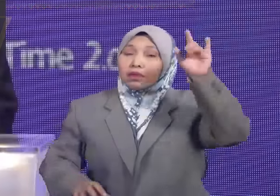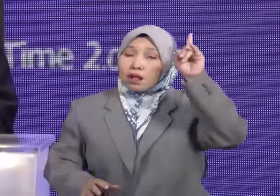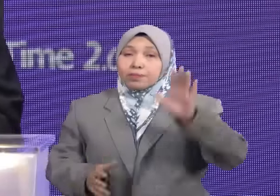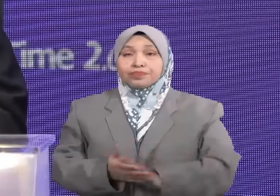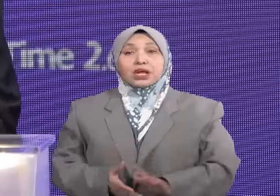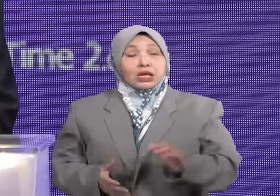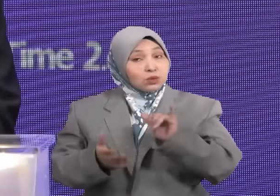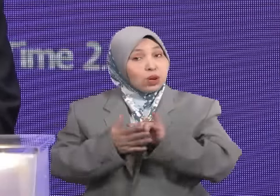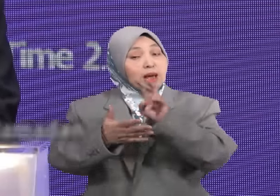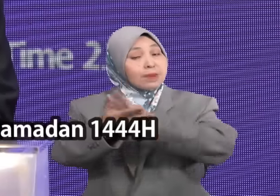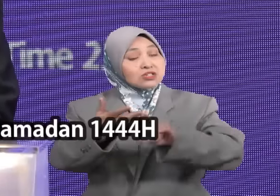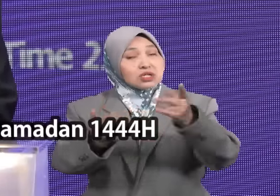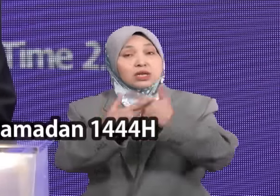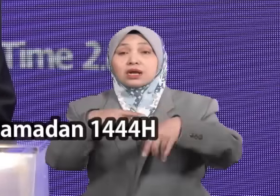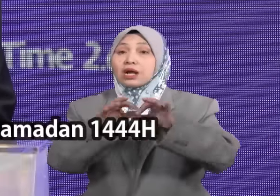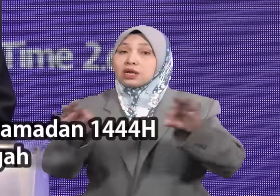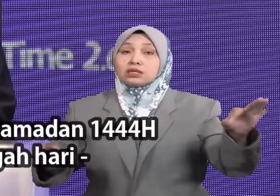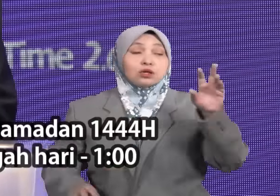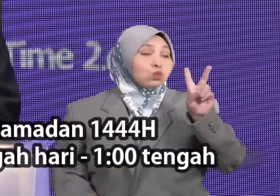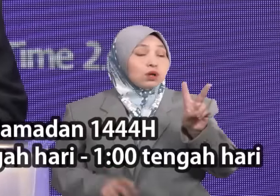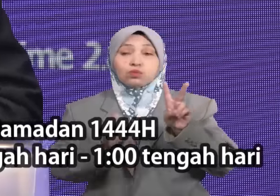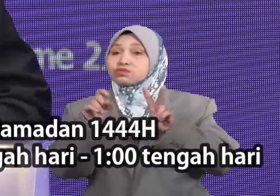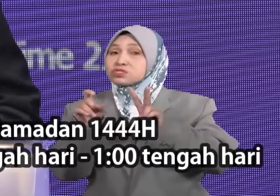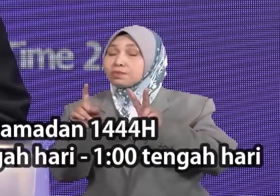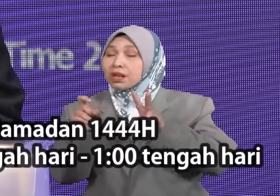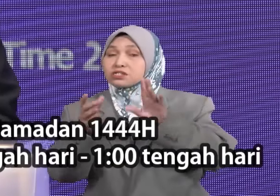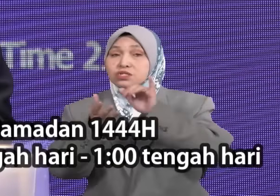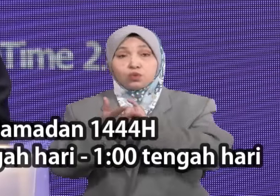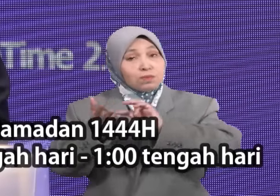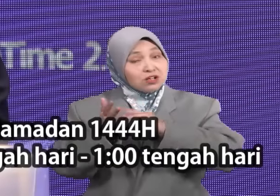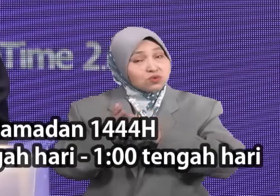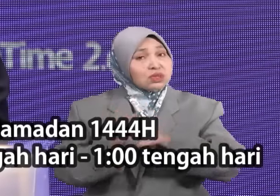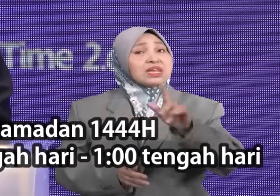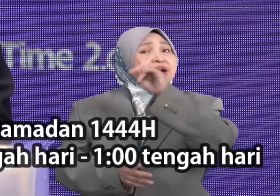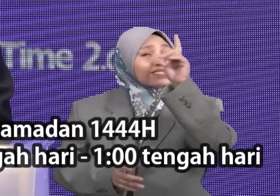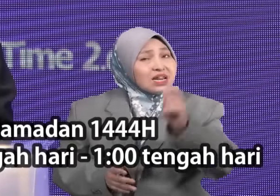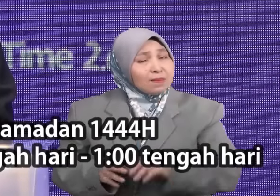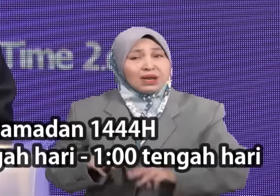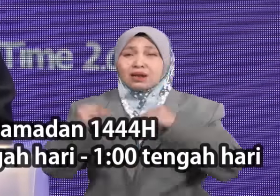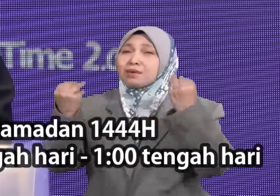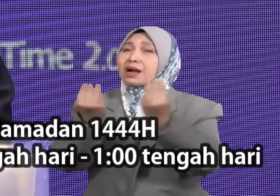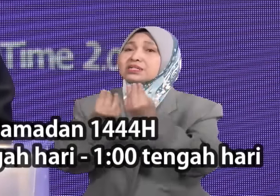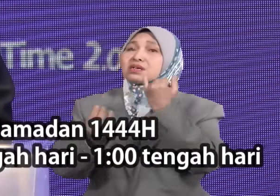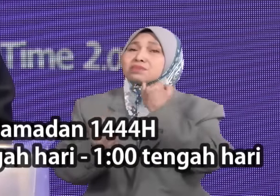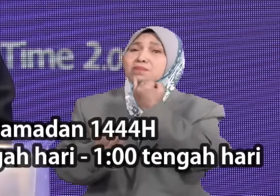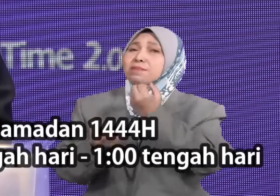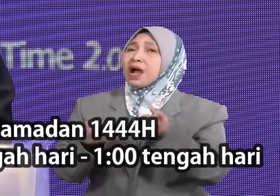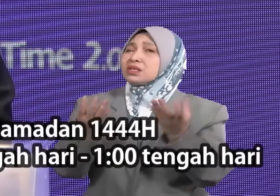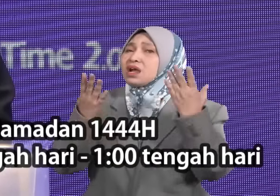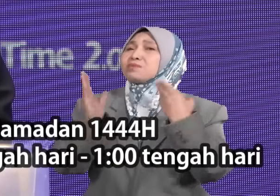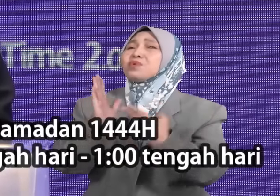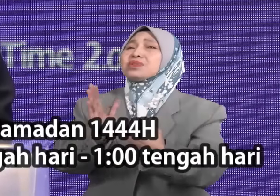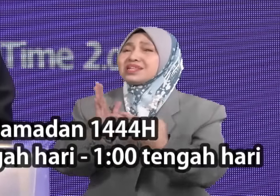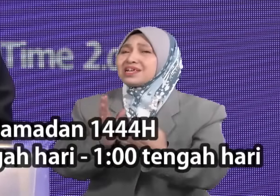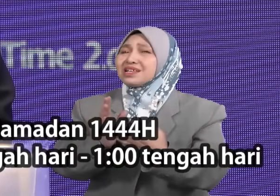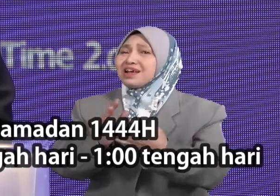Surah Al-Azim, gitulah bacaan daripada ayat yang ke-211, iaitu maksudnya tanyakanlah kepada Bani Israel berapa banyak bukti yang nyata